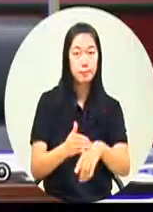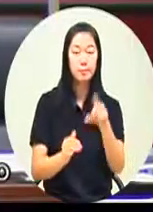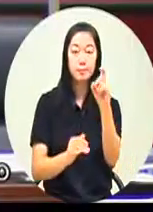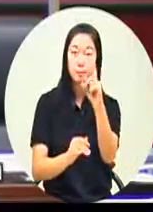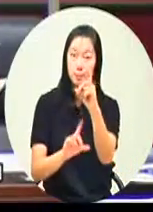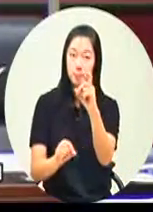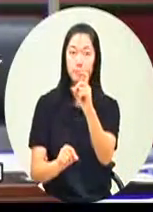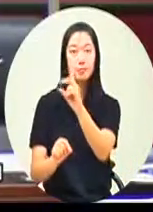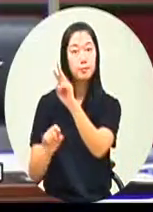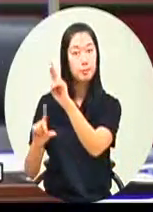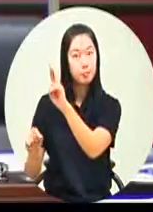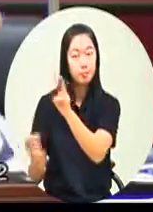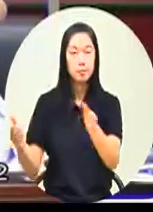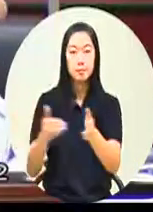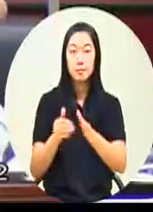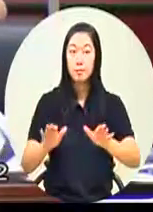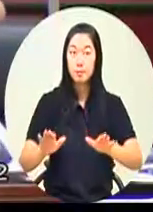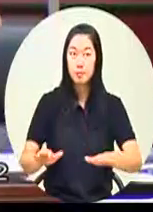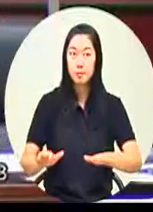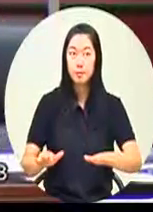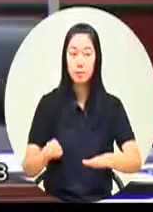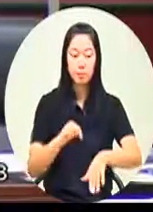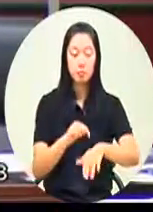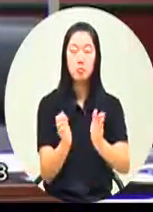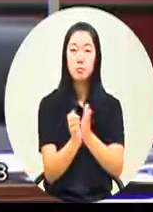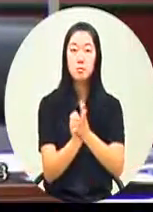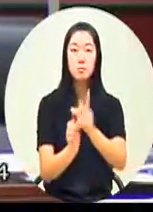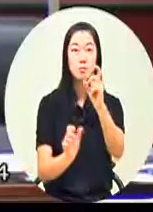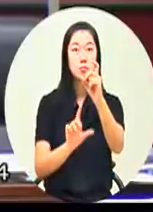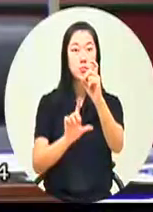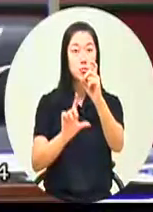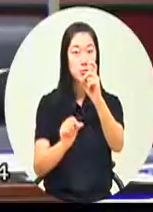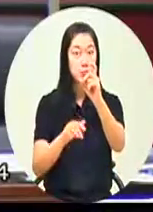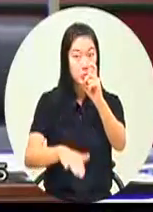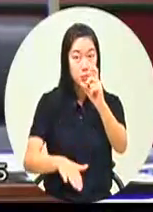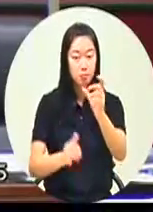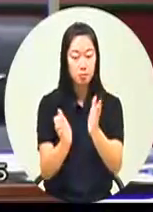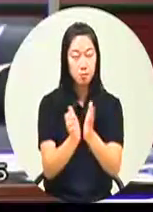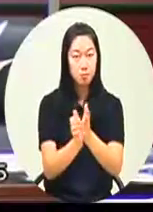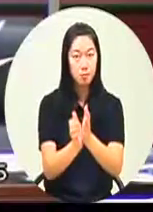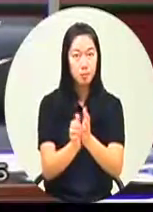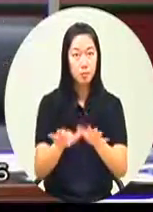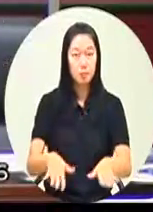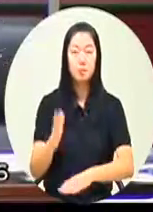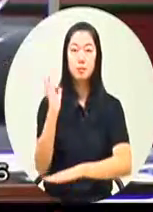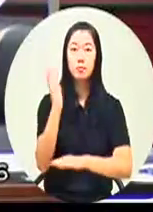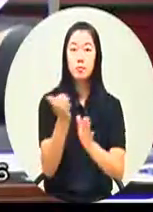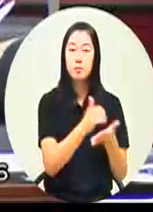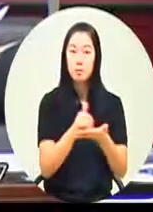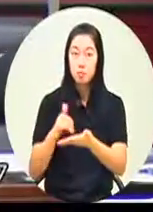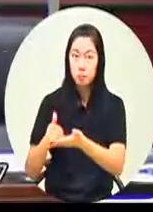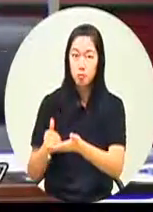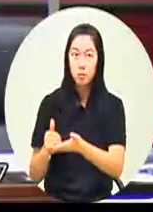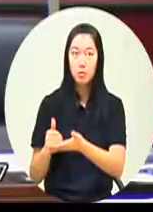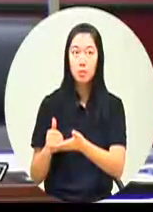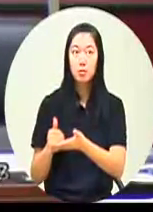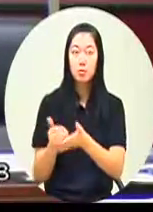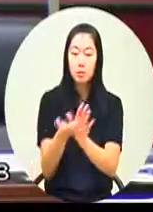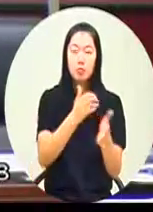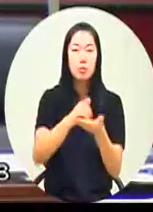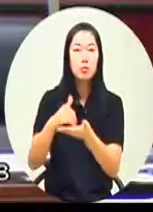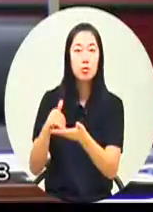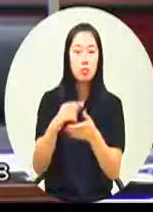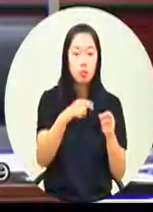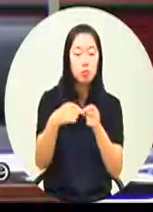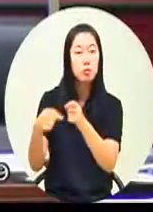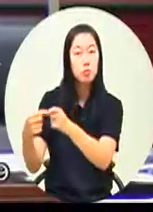10月、11月、12月，那到现在今年已经都快10月底了，所以政府的预算既然是一年算一次，你不需要